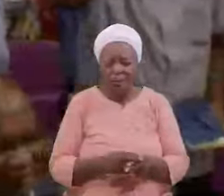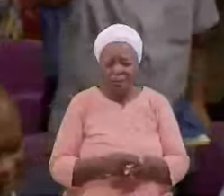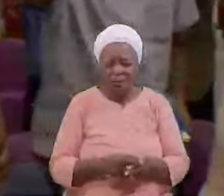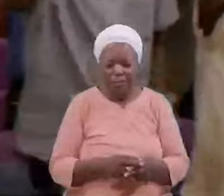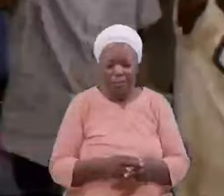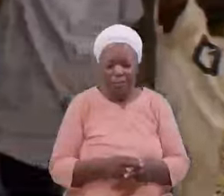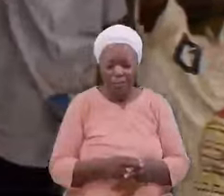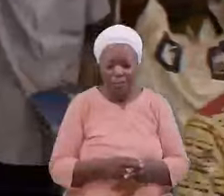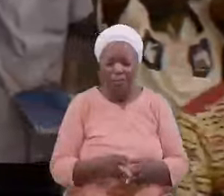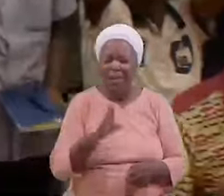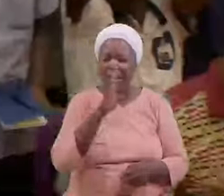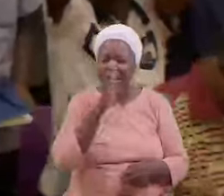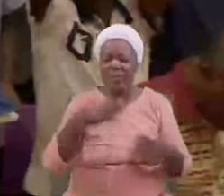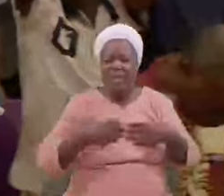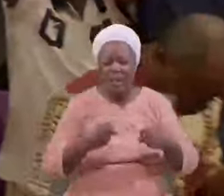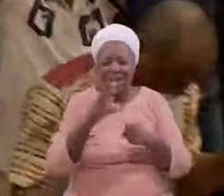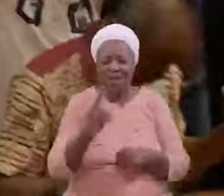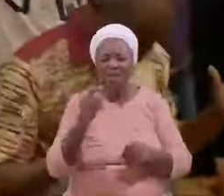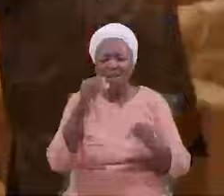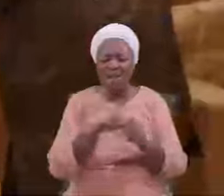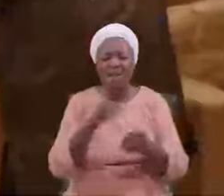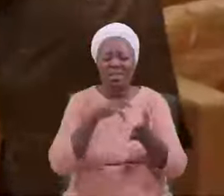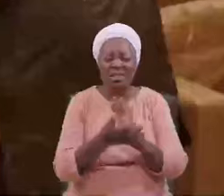Soyez guéris au nom de Jésus-Christ.